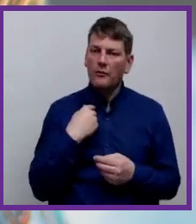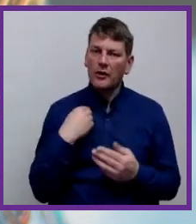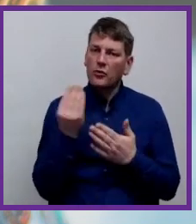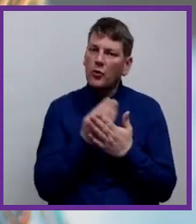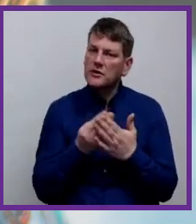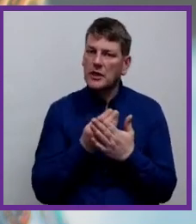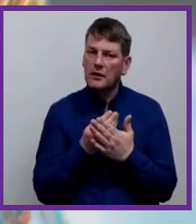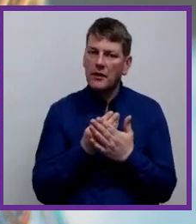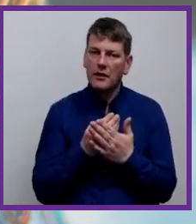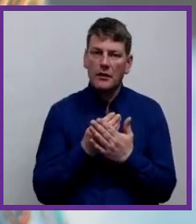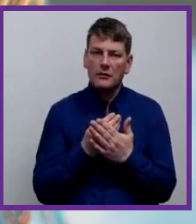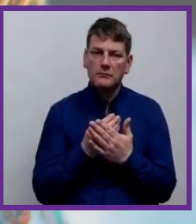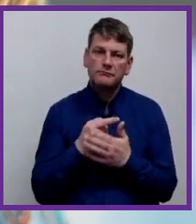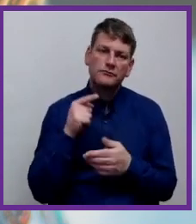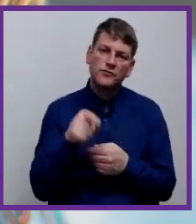šie tēli?